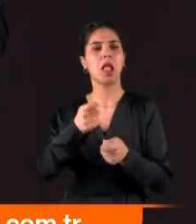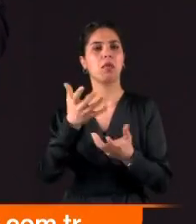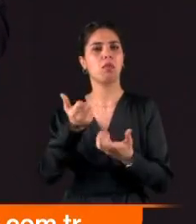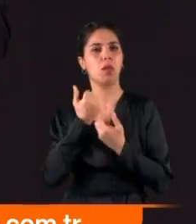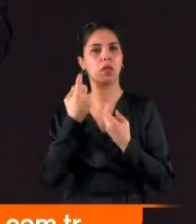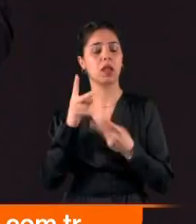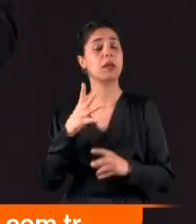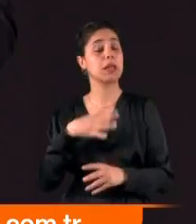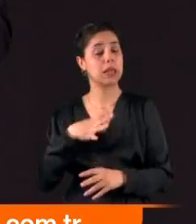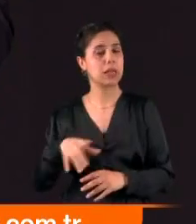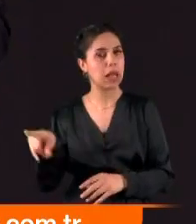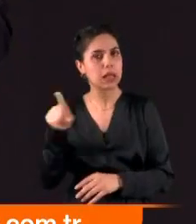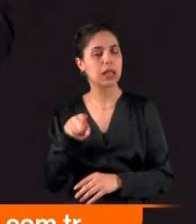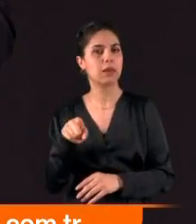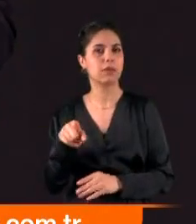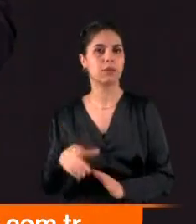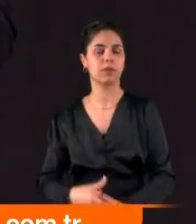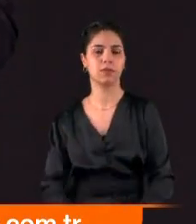Tabi eğer isterlerse